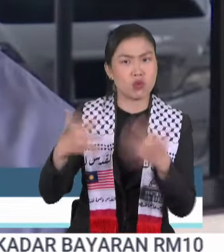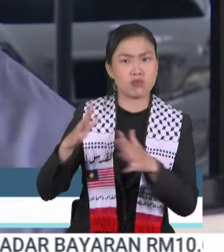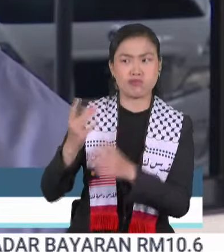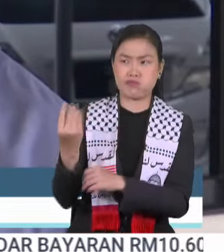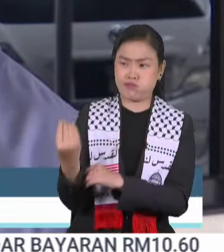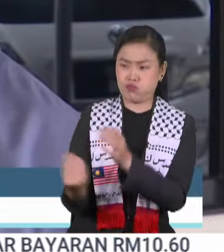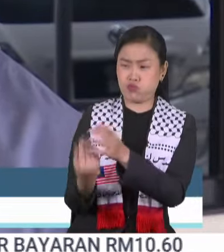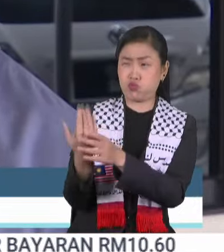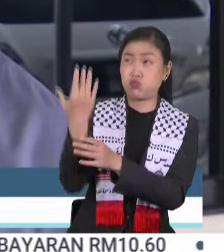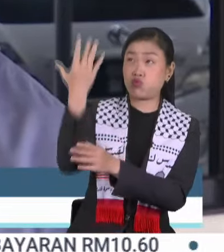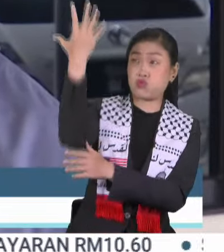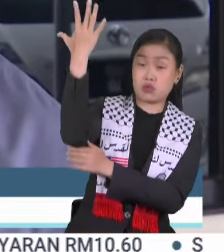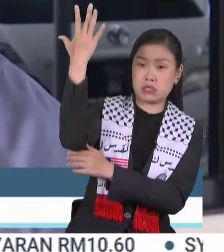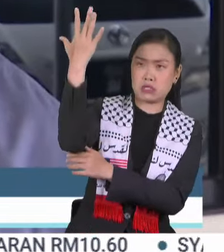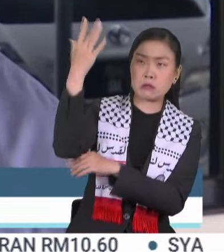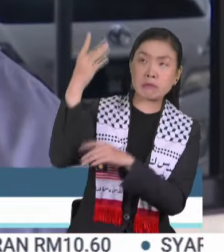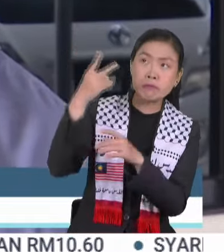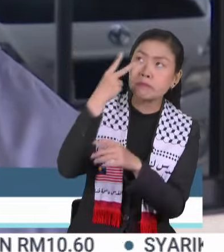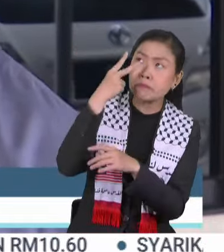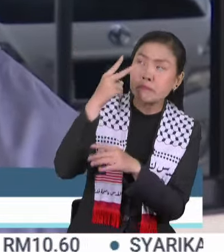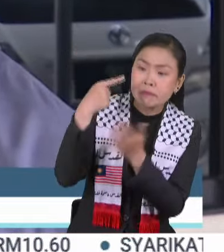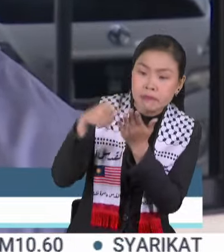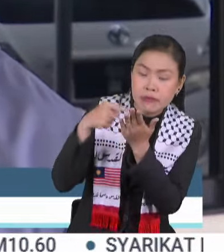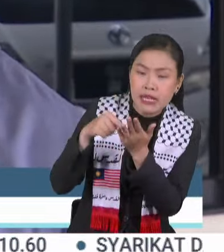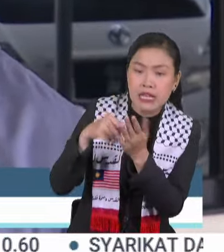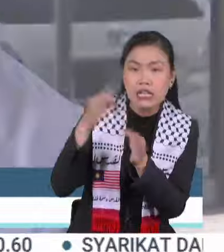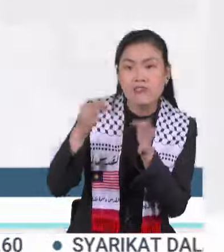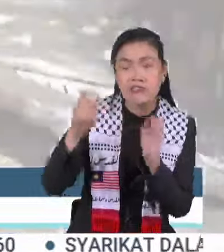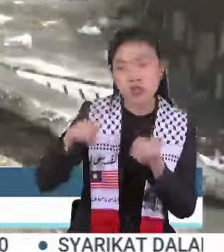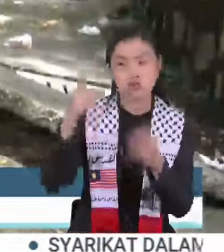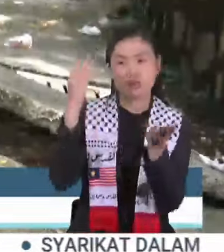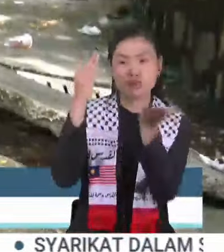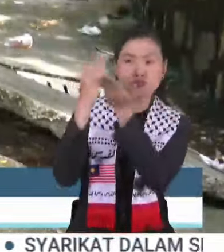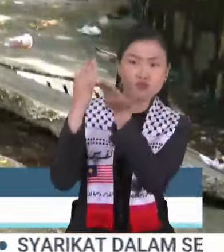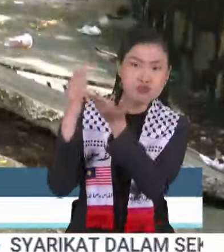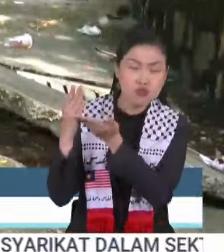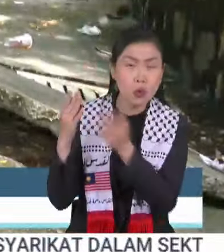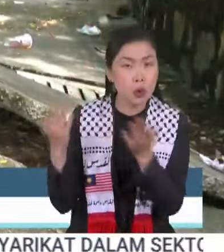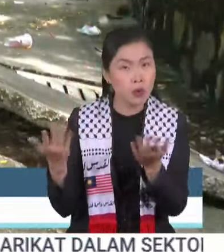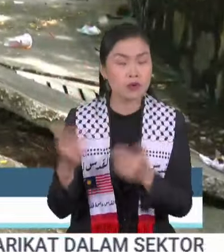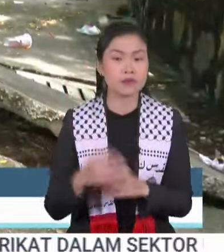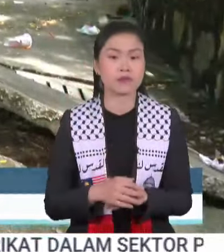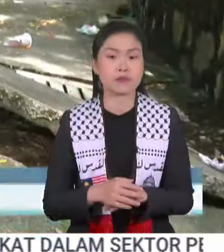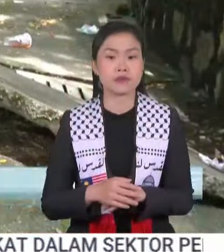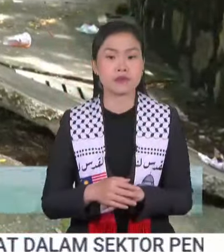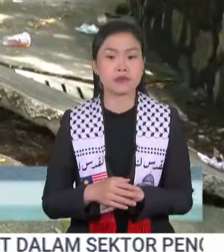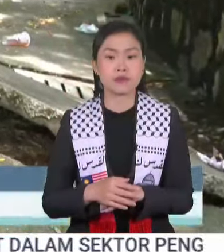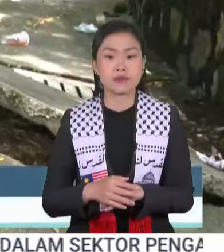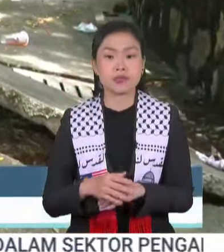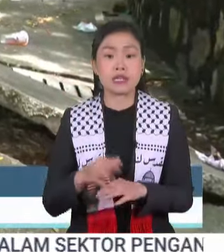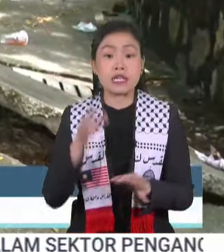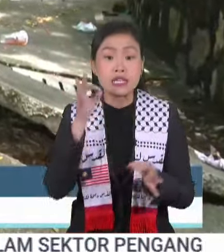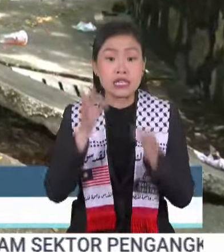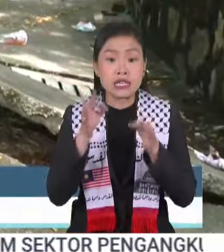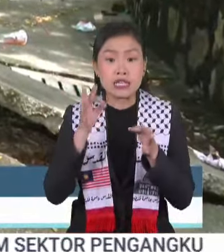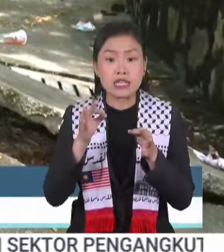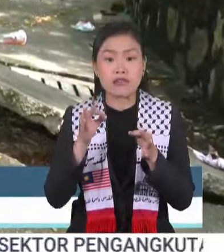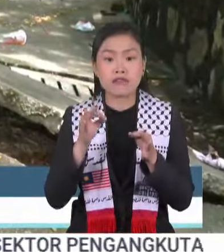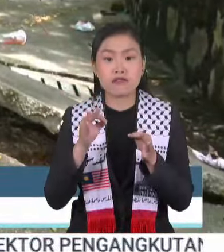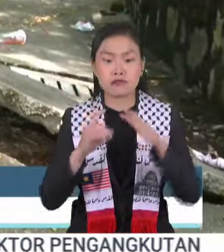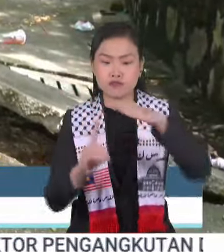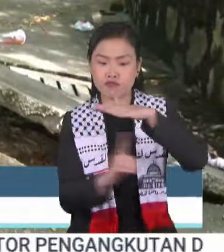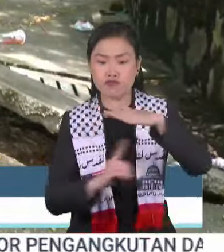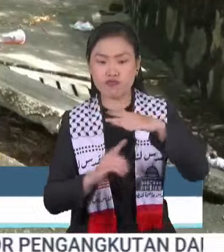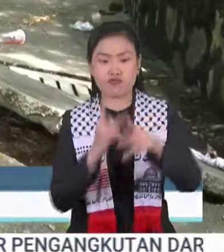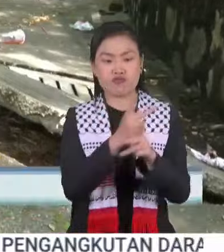dapat dicantas dan sebagainya supaya tidak membahayakan orang awam. Selain insiden pokok tumbang, sekiranya dasar